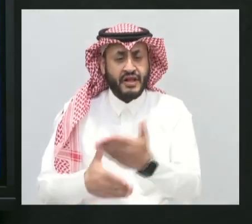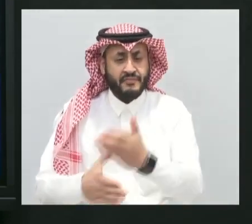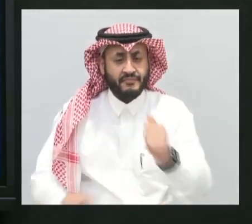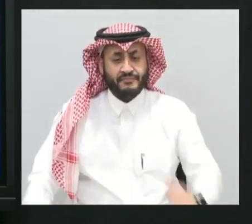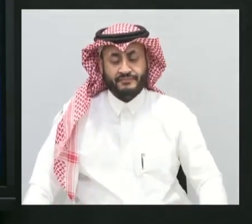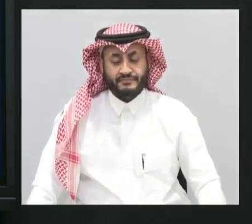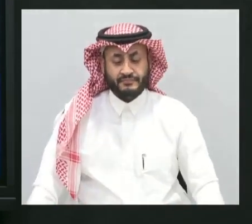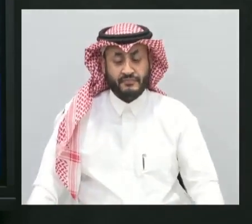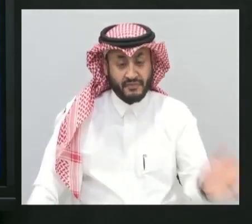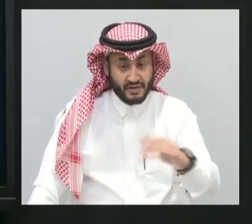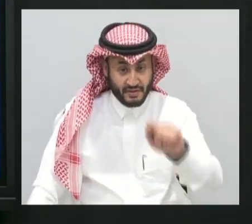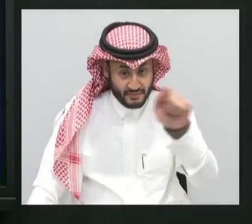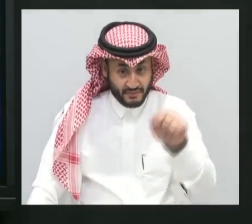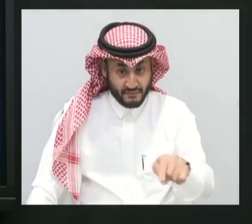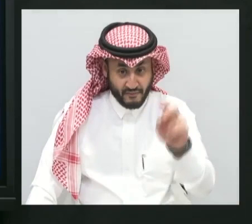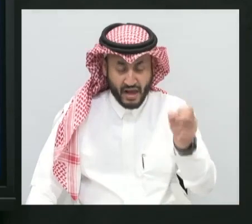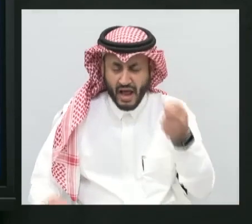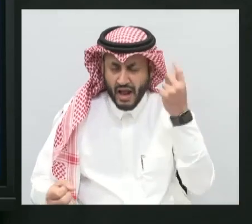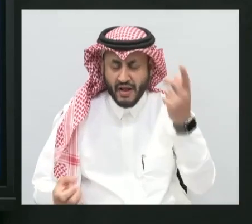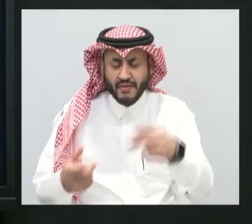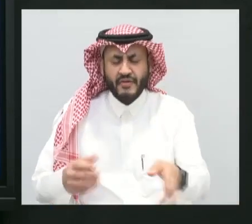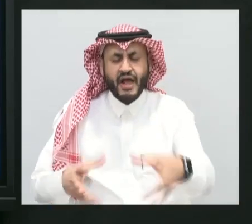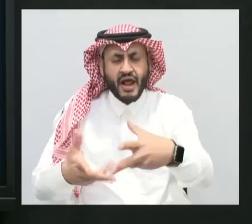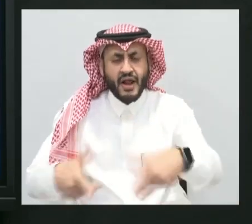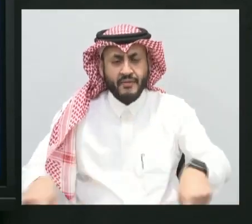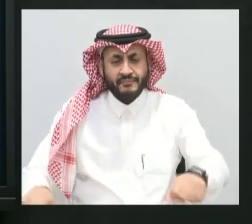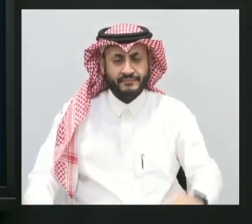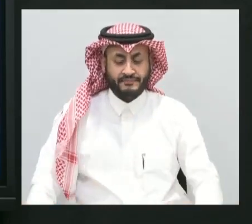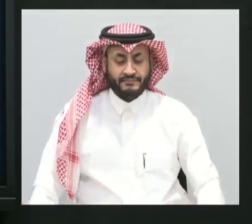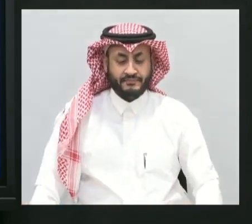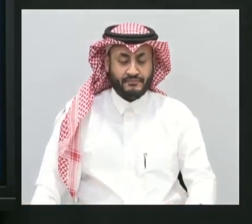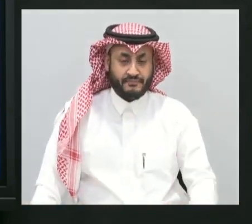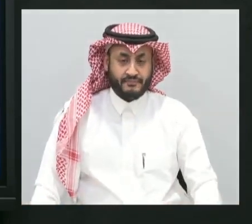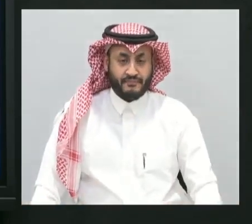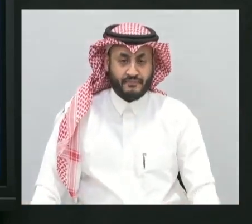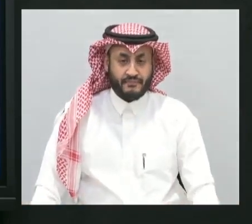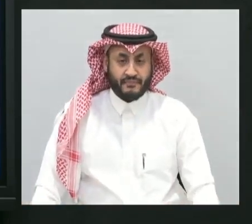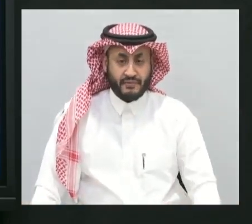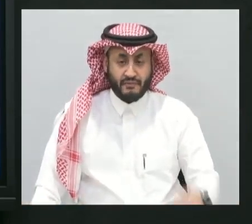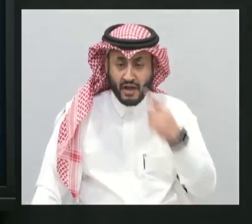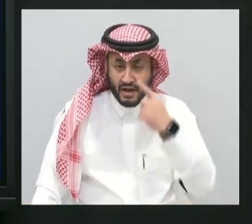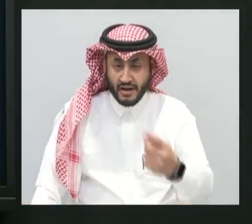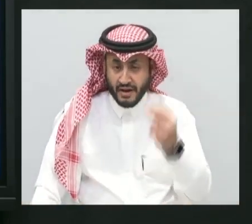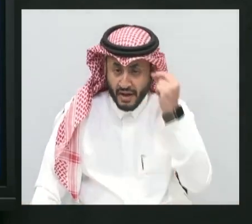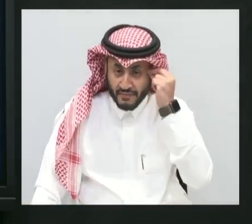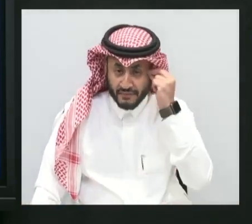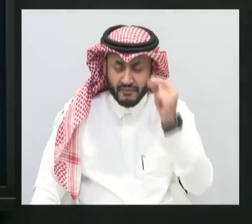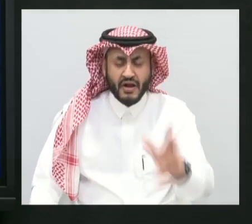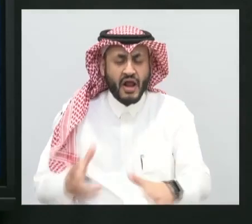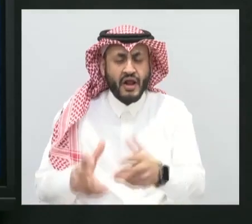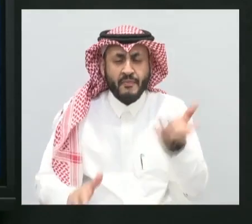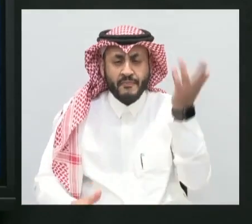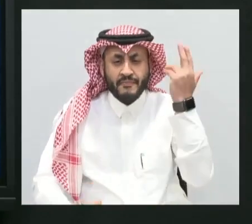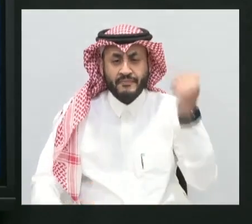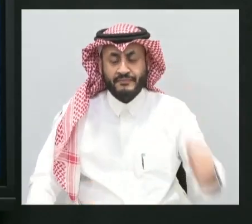لكم بعض الاسئله التنشيطيه في ختام ما رجعناه لكي نستكشف نحن واياكم ما تحدثنا